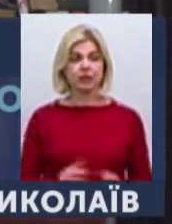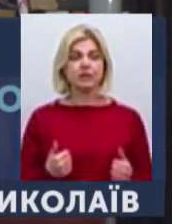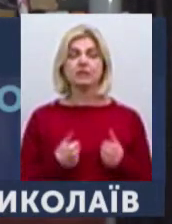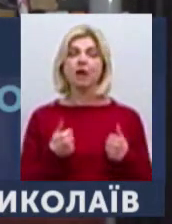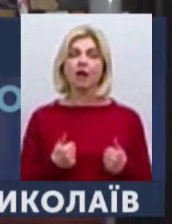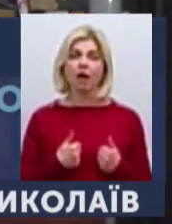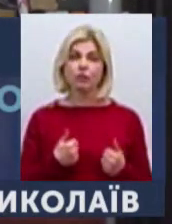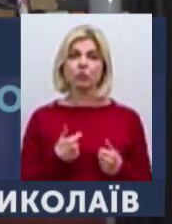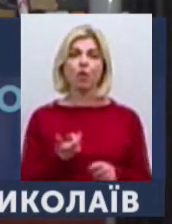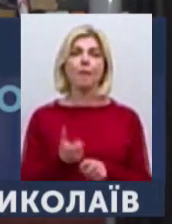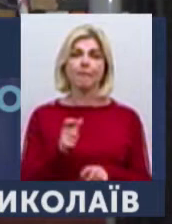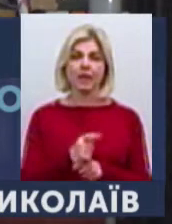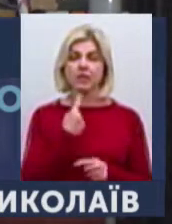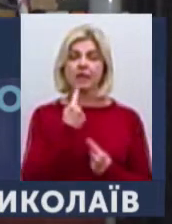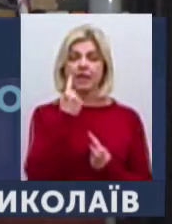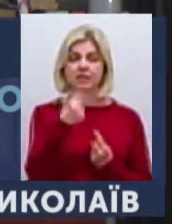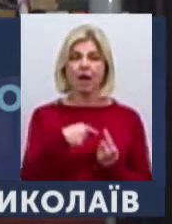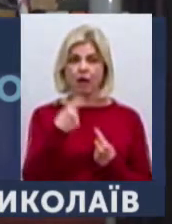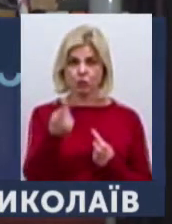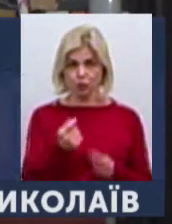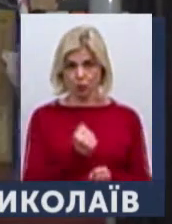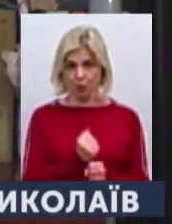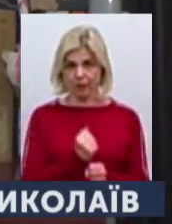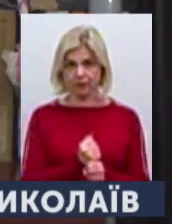стараюсь більшу дистанцію зробити.